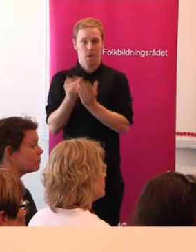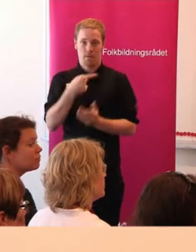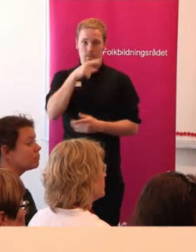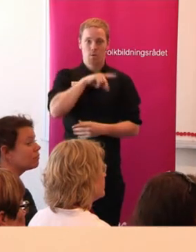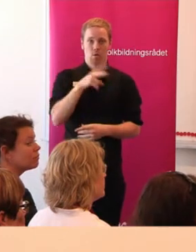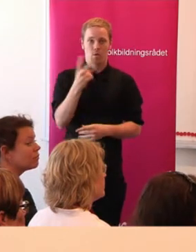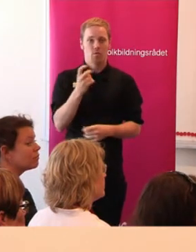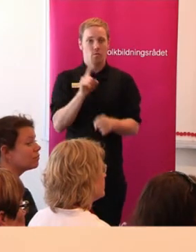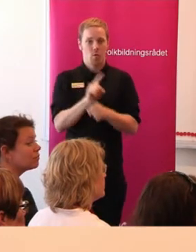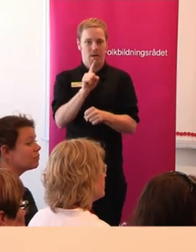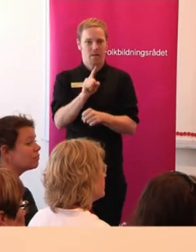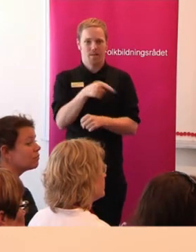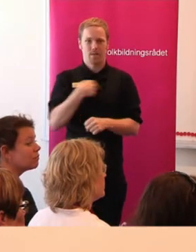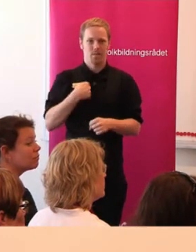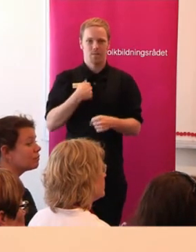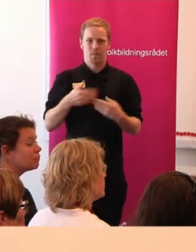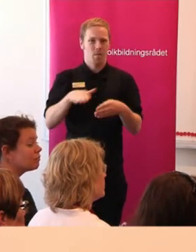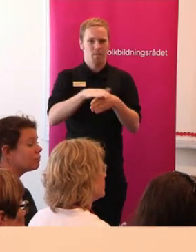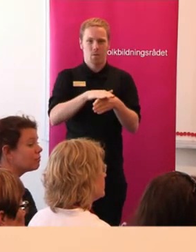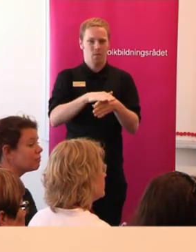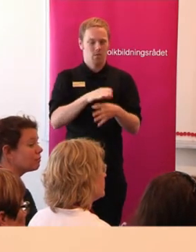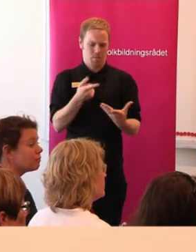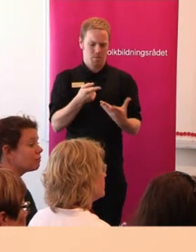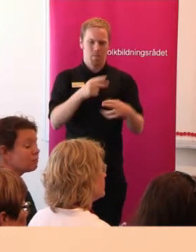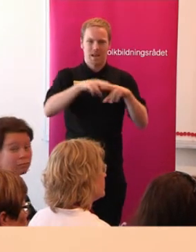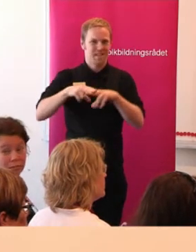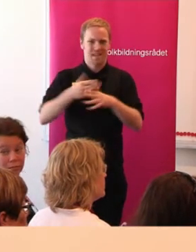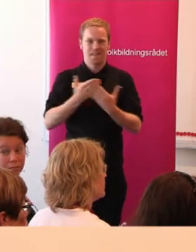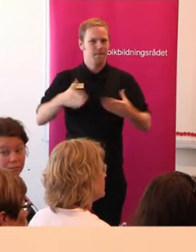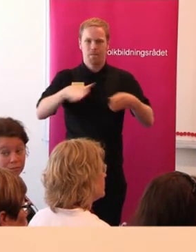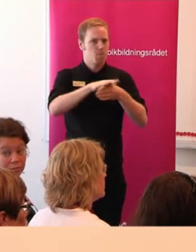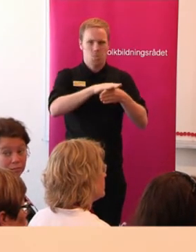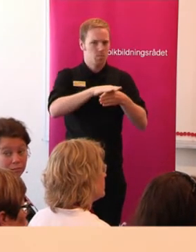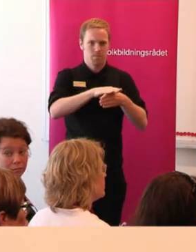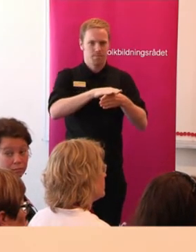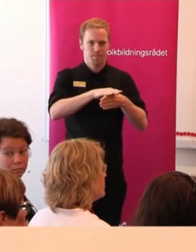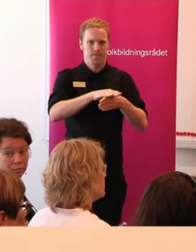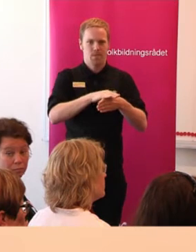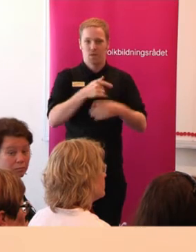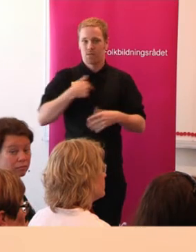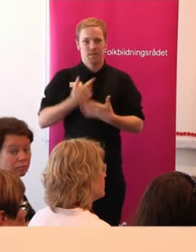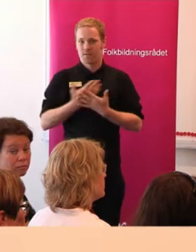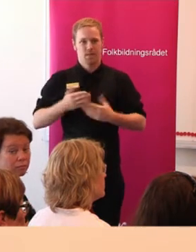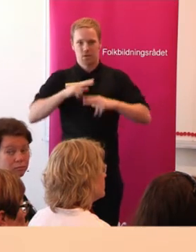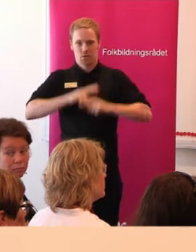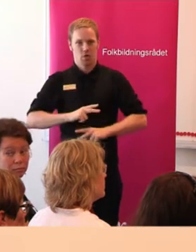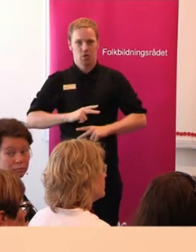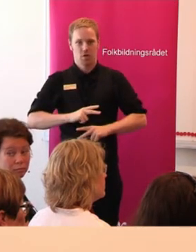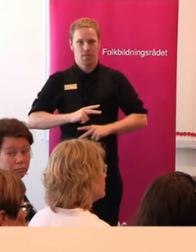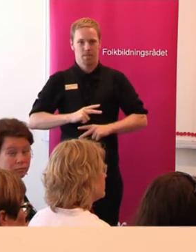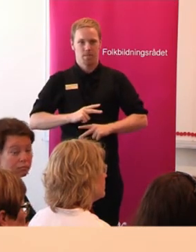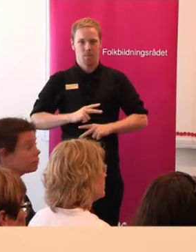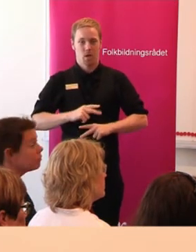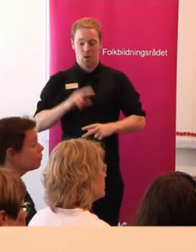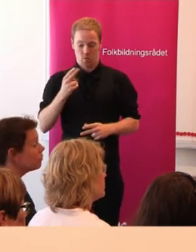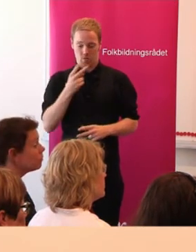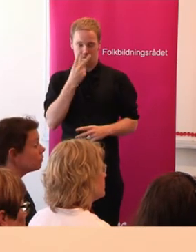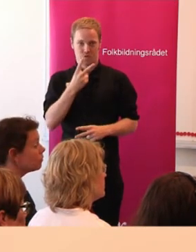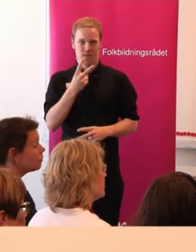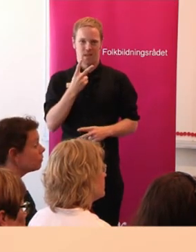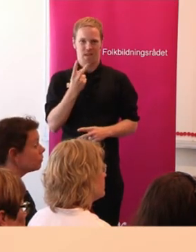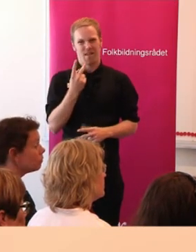Vi fyllde bara 2400 platser och det ska vi absolut inte vara nöjda med. Och nu första halvåret 2012 så ser det mycket bättre